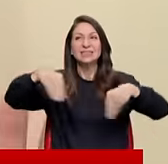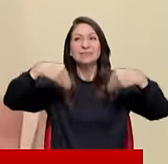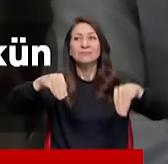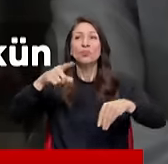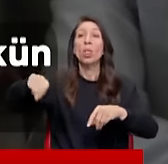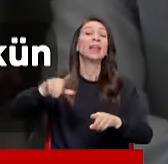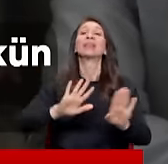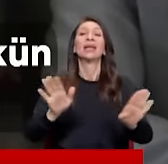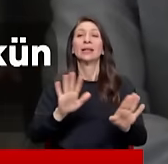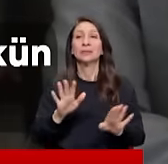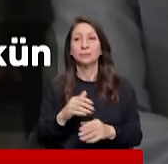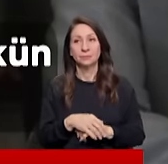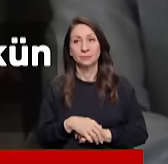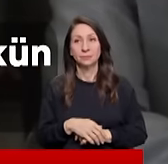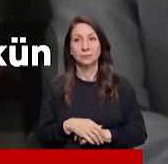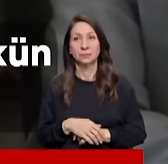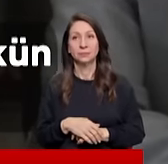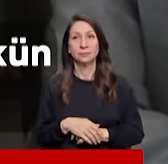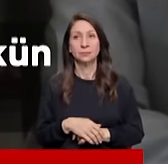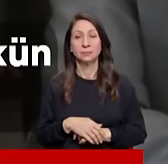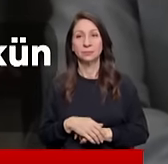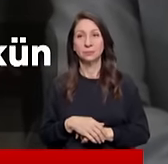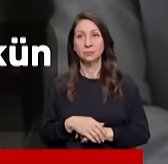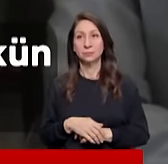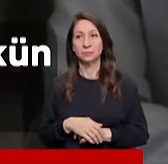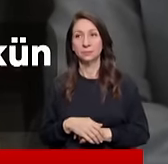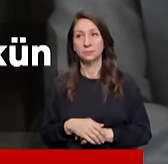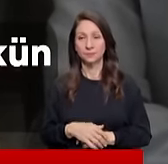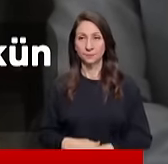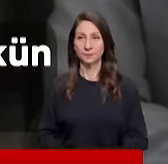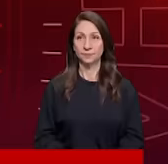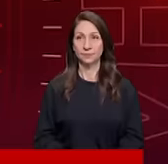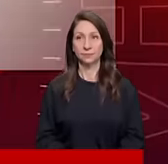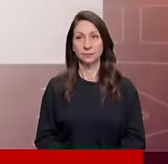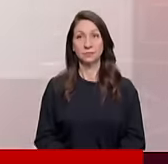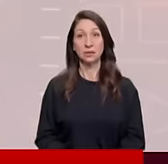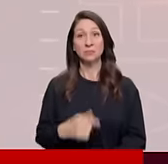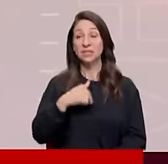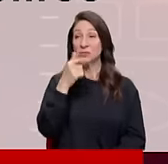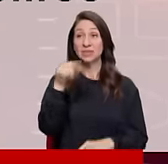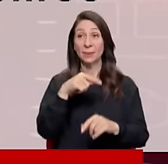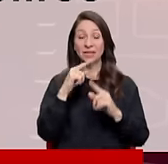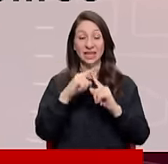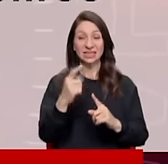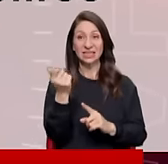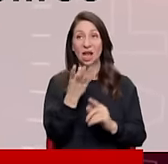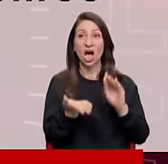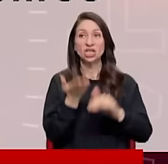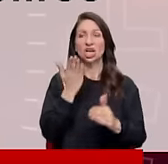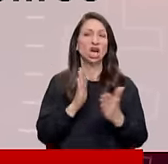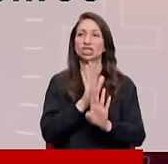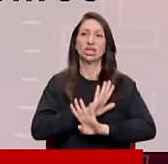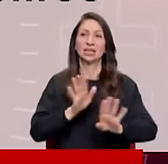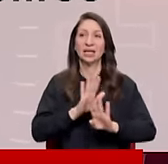galericisi değildir. Bizim böyle bir projeye onay vermemiz de mümkün değildir. Biz hiçbir zaman taksi sayısının artışına